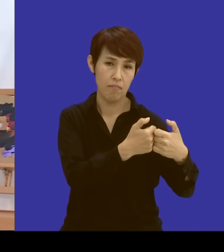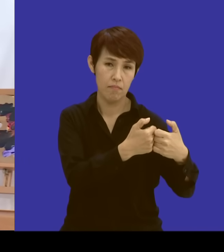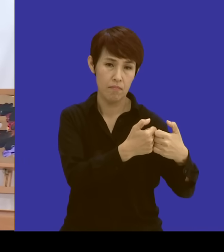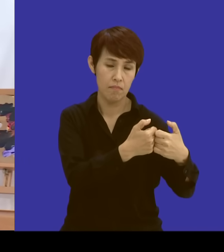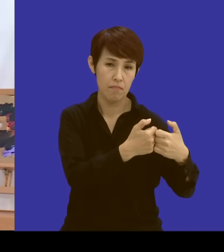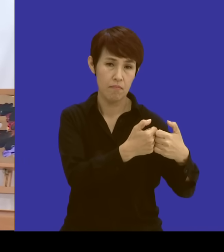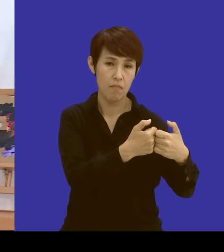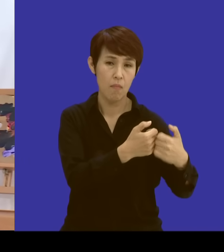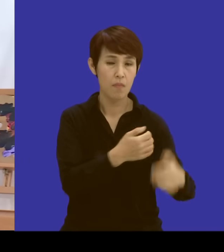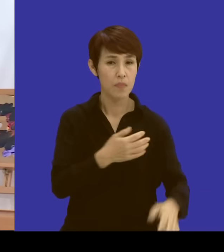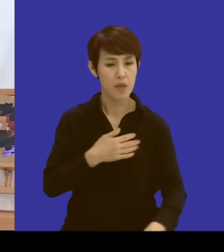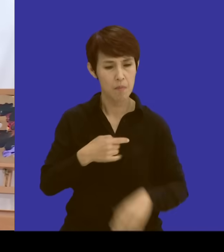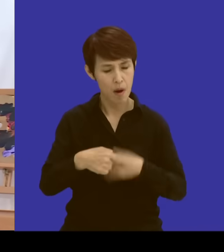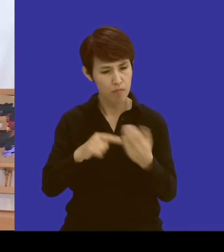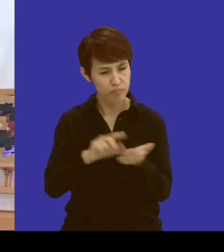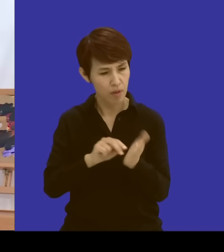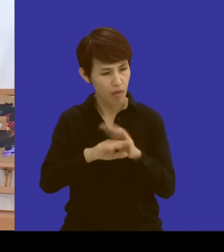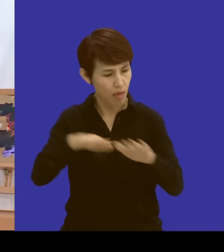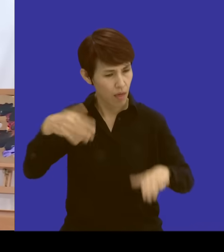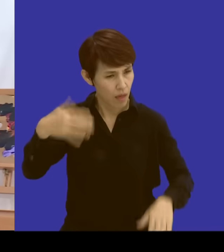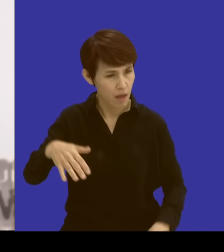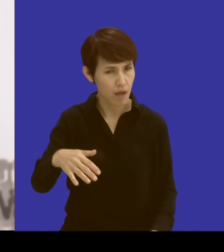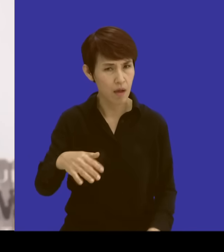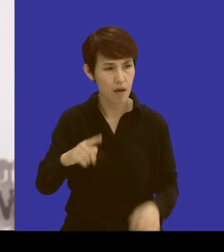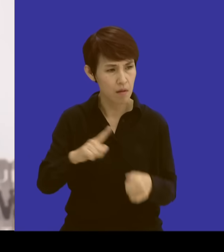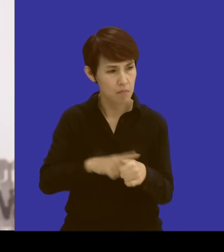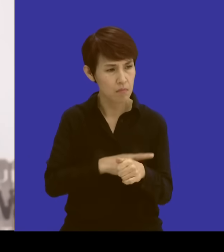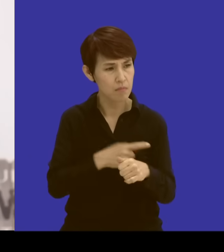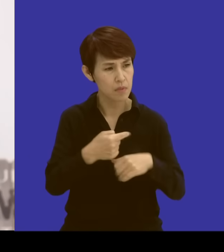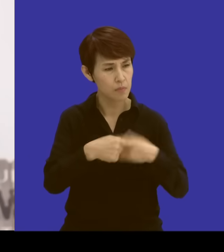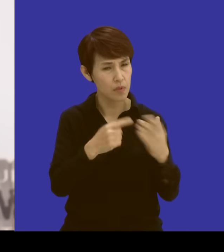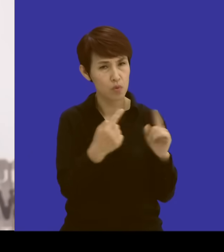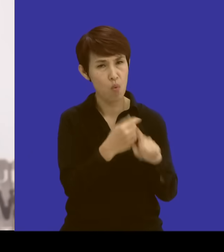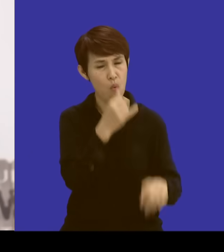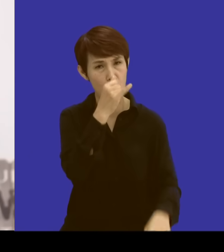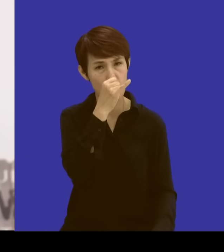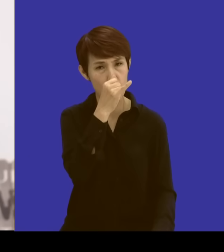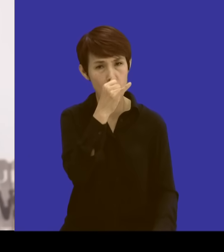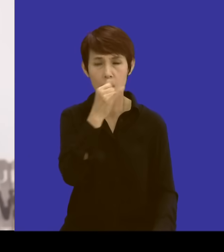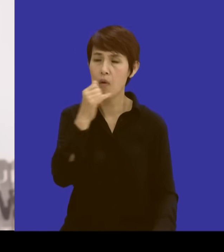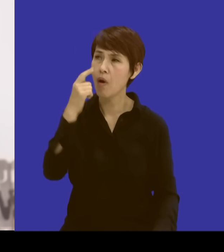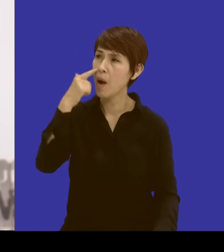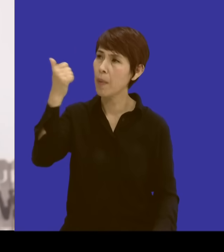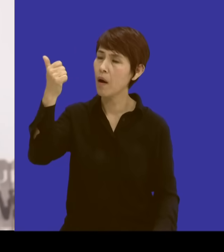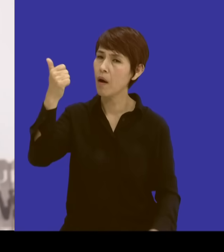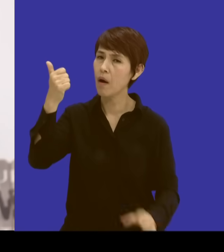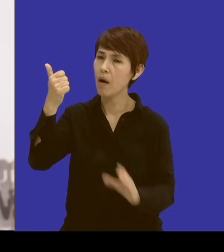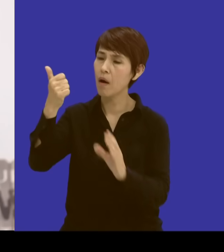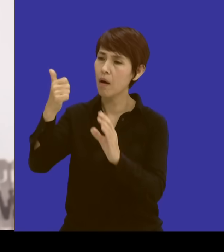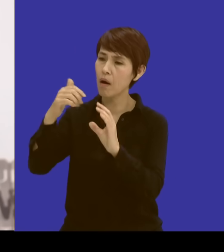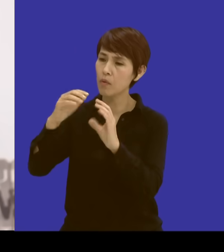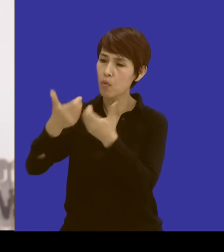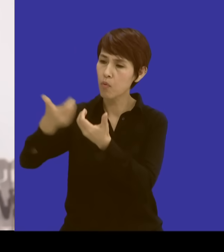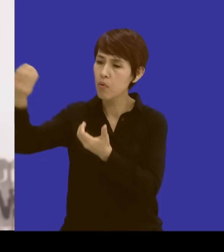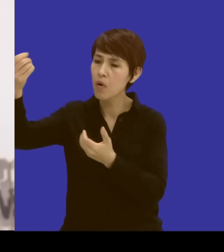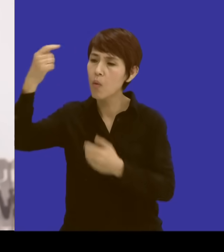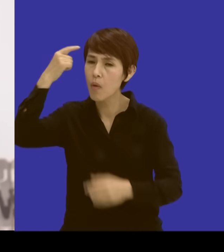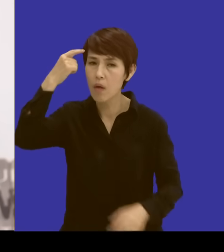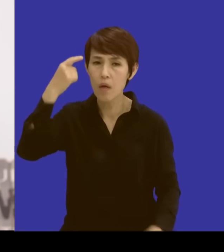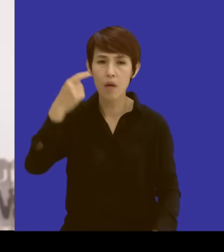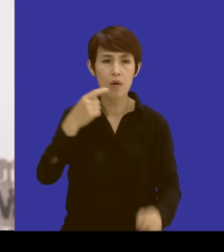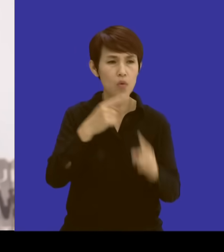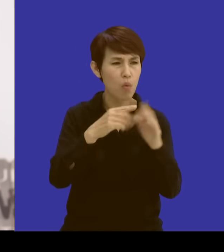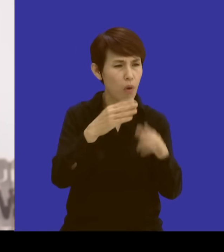된 것 같은데 마음의 네. 문제가 해결이 안 되니까 그게 아니라 하나님 왜 우리 아버지를 데려가셨어요? 네. 하나님 교회가